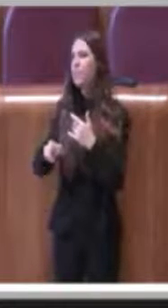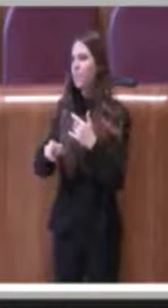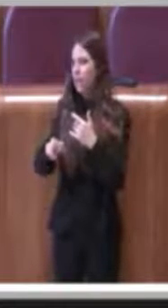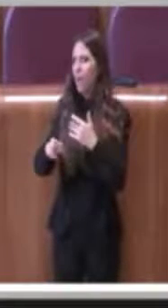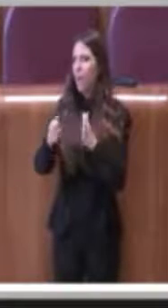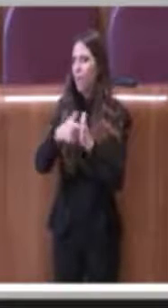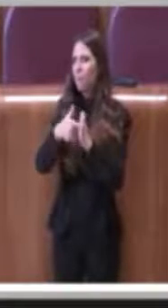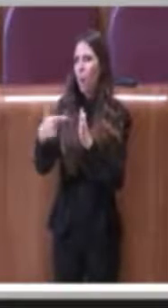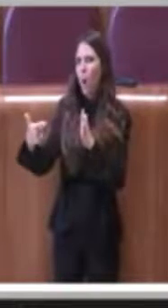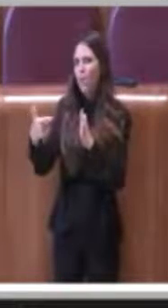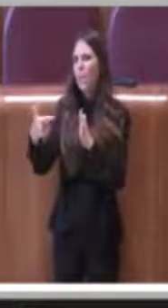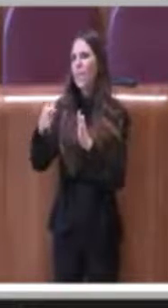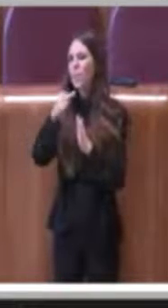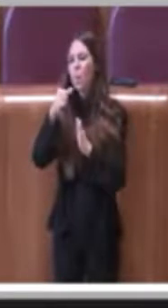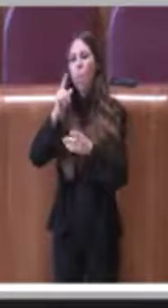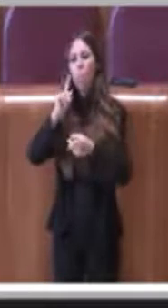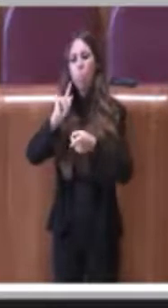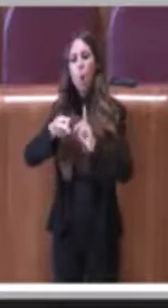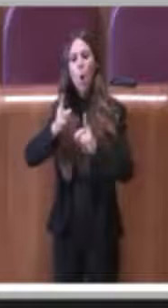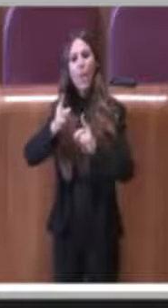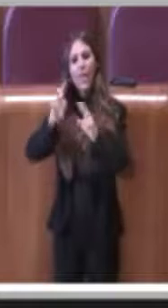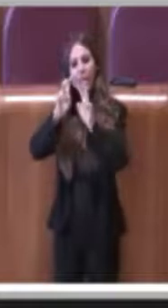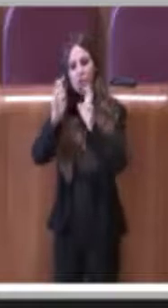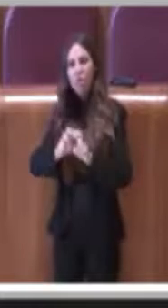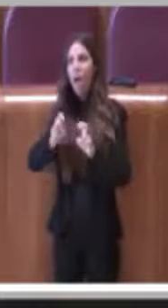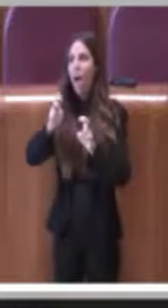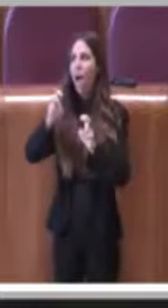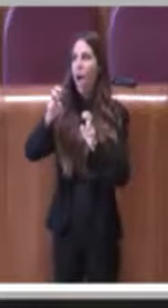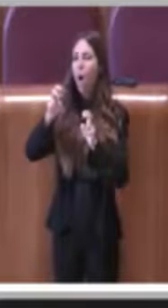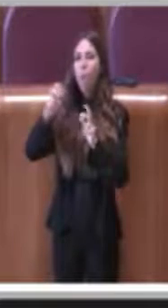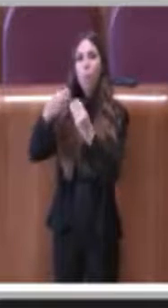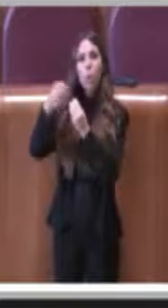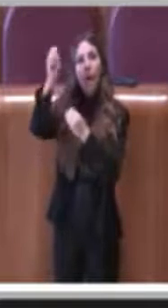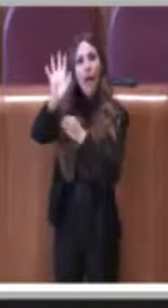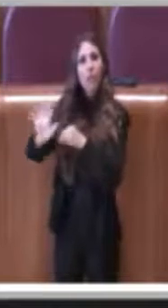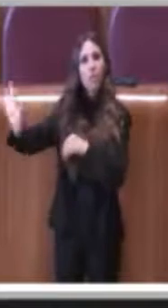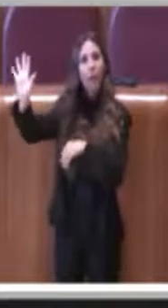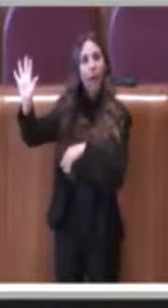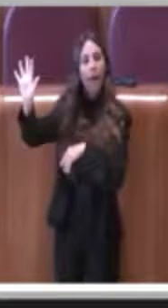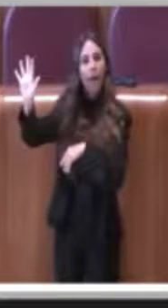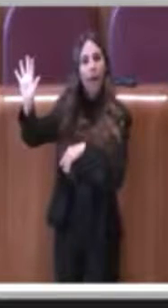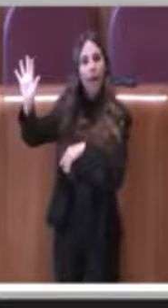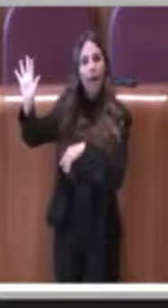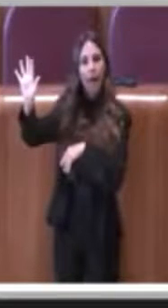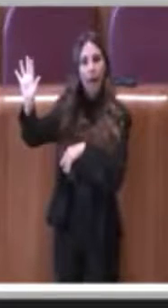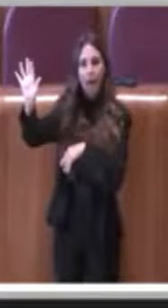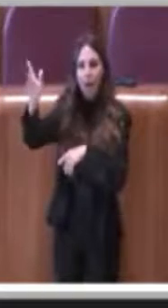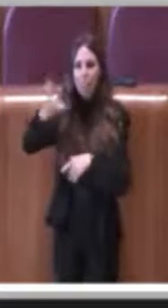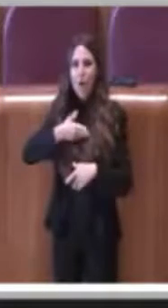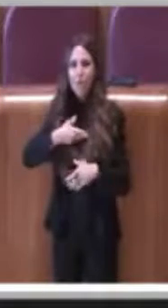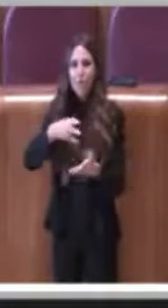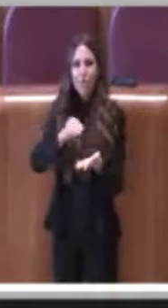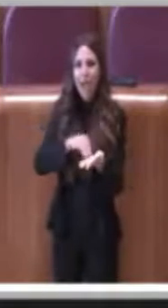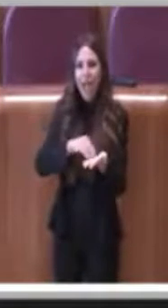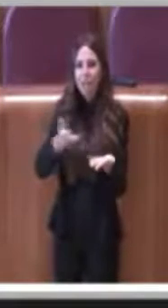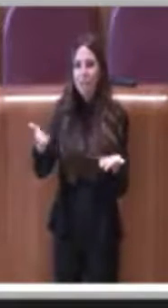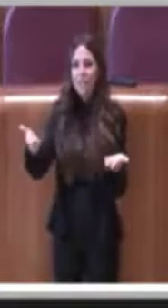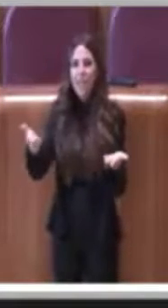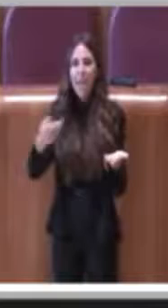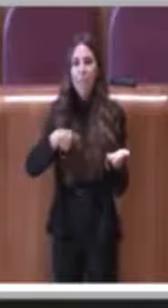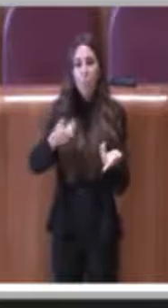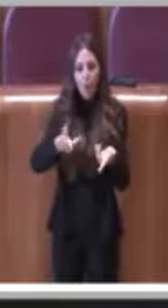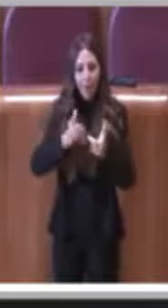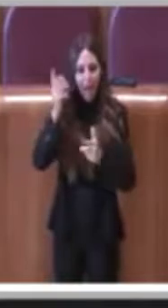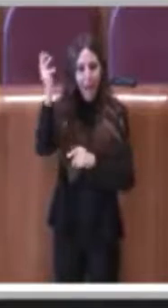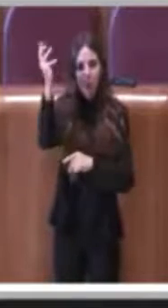per quelle che sono le politiche energetiche dell'Europa, di tutta l'Europa, e quindi questo lo abbiamo noi romani, e dobbiamo esserne